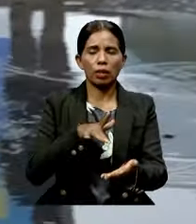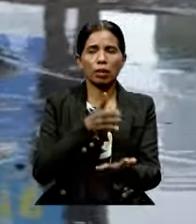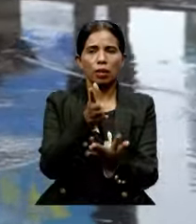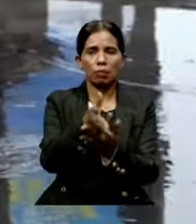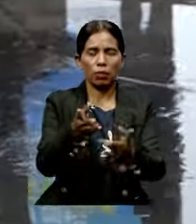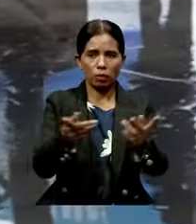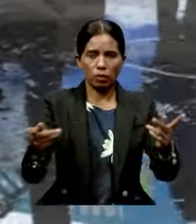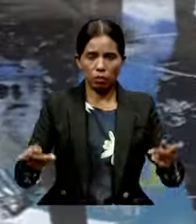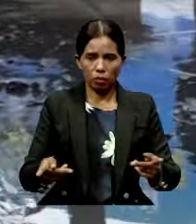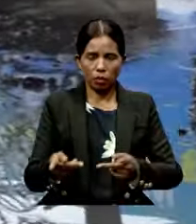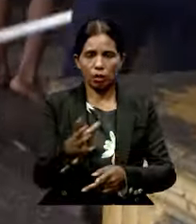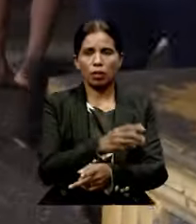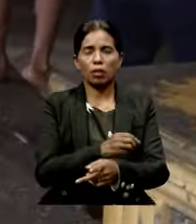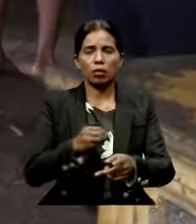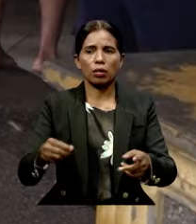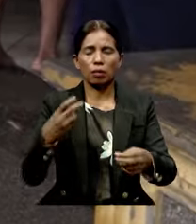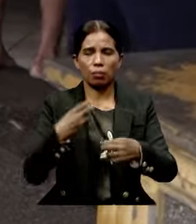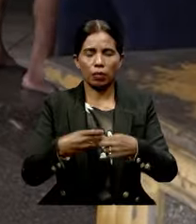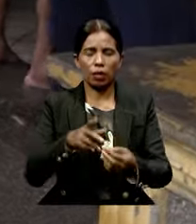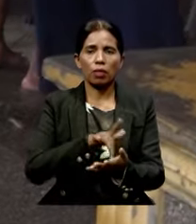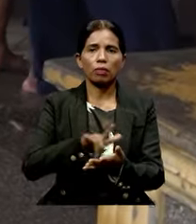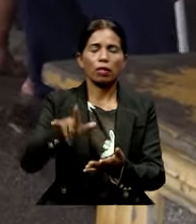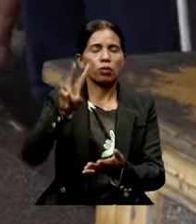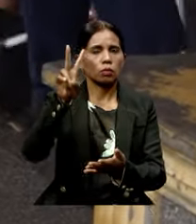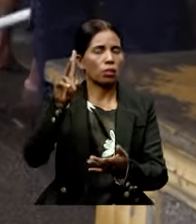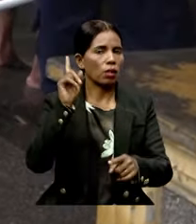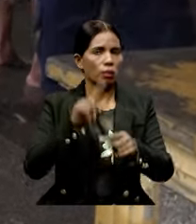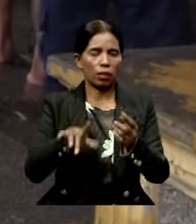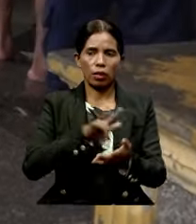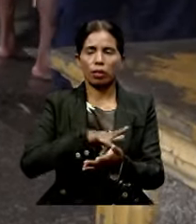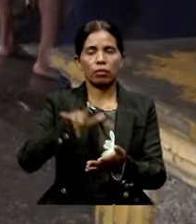aredores aeroportu nian ho di impede avion urua labele halau vou.